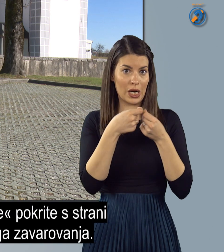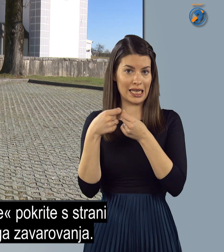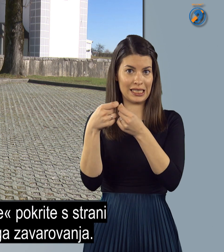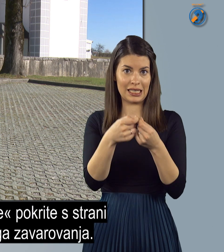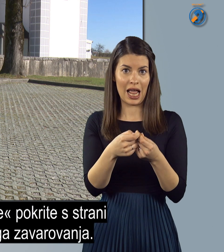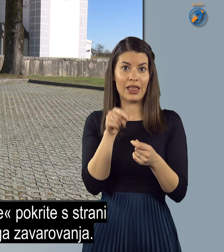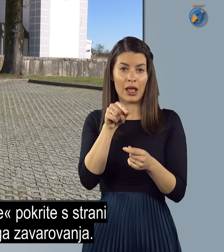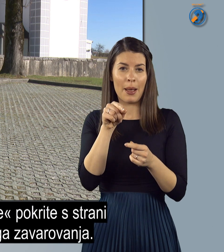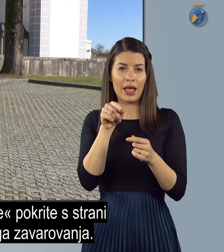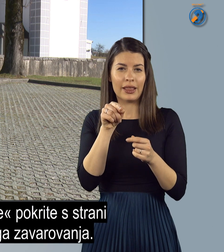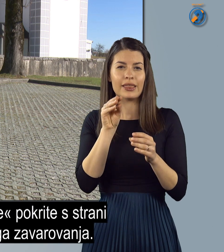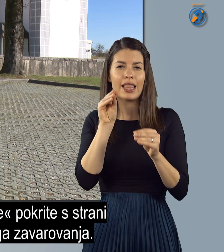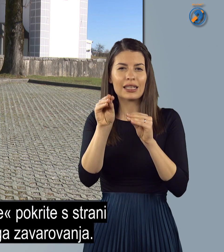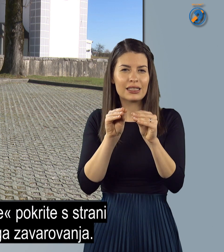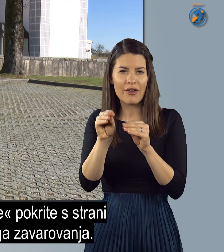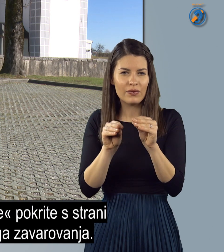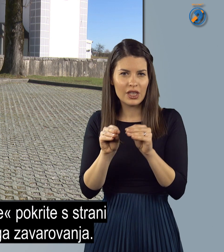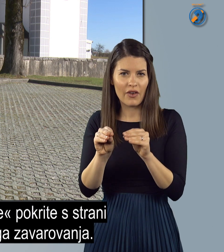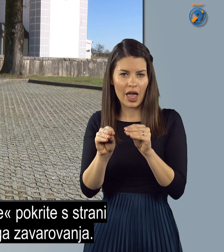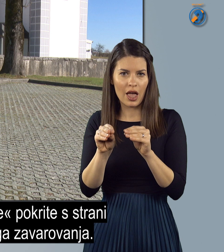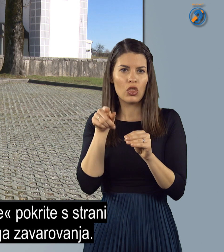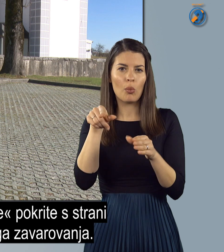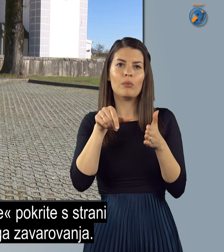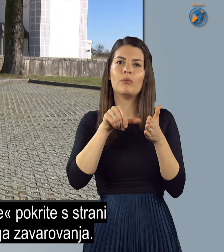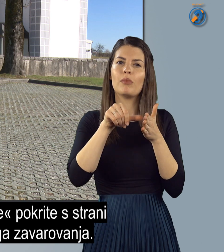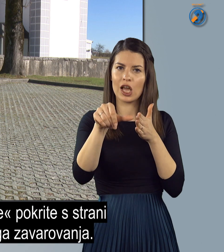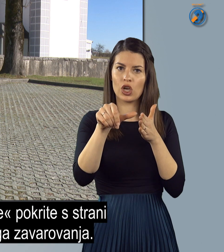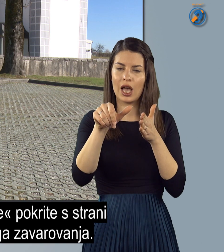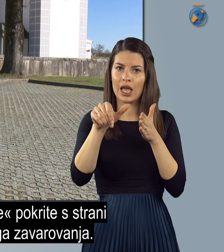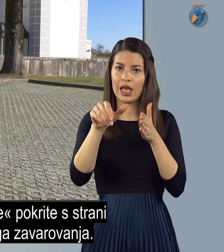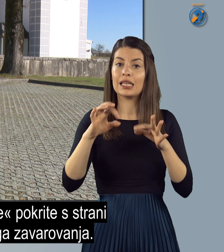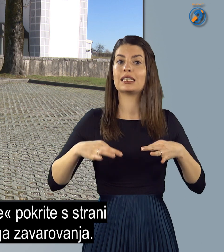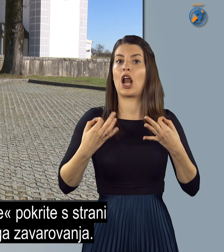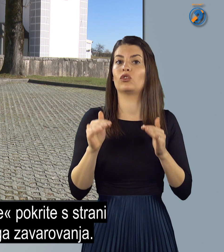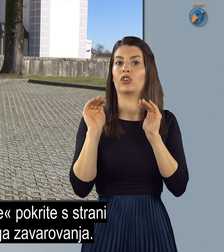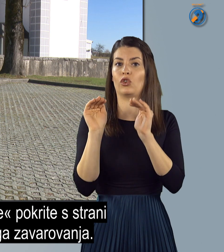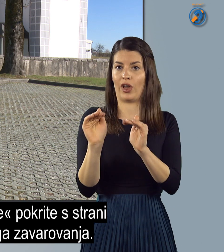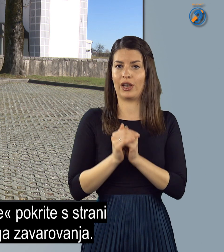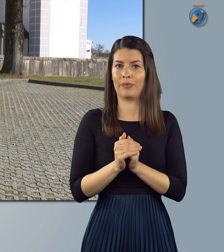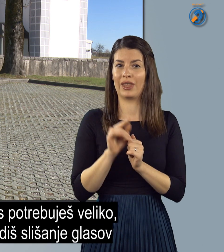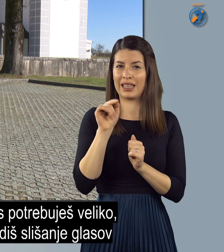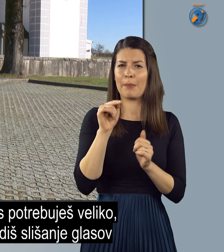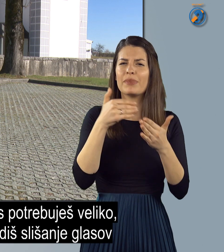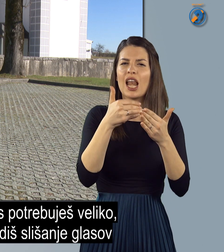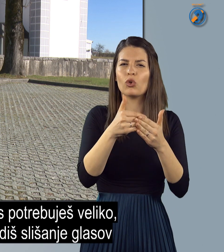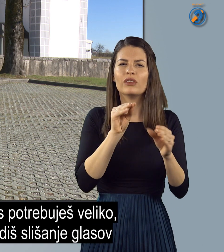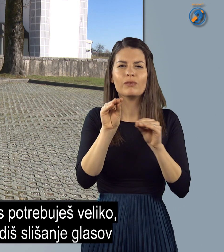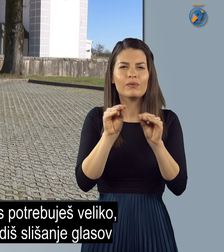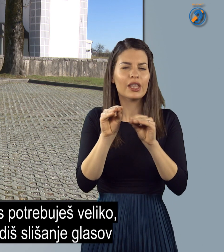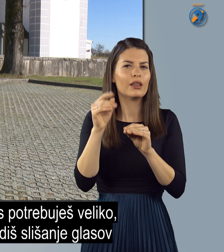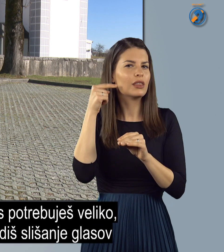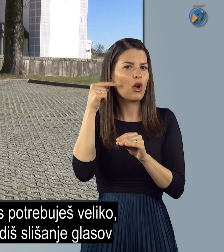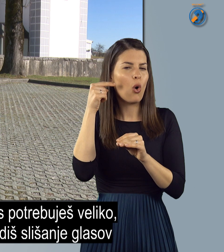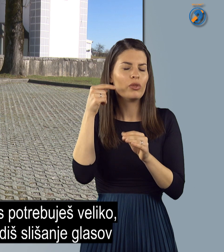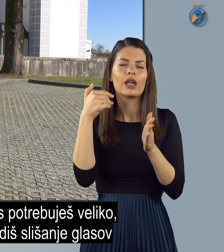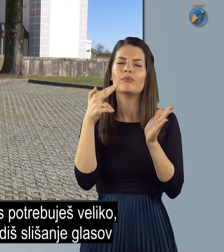da imaš fittinge pokrite za strani zdravstvenega zavarovanja, ker fittingov res rabiš